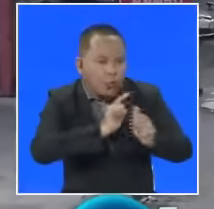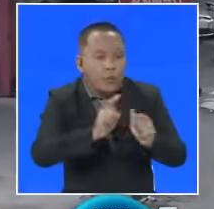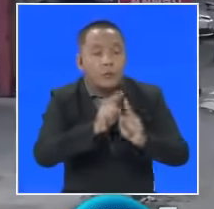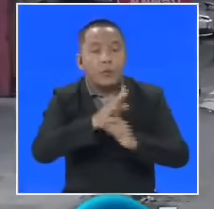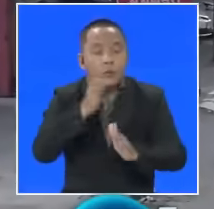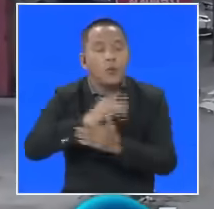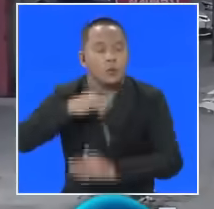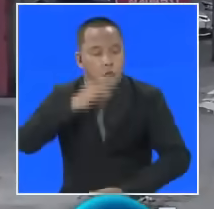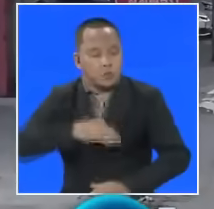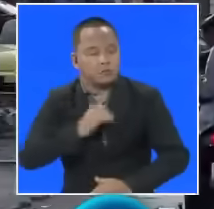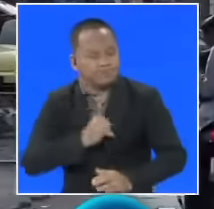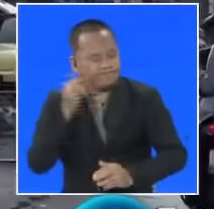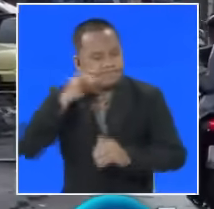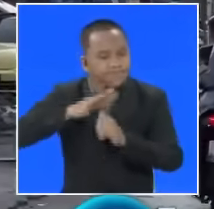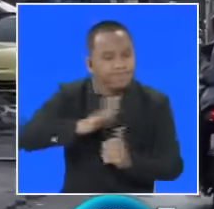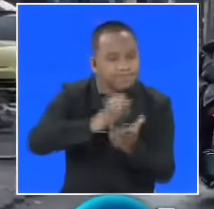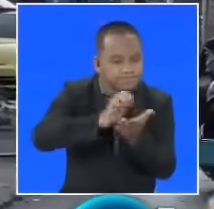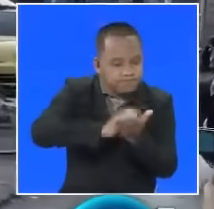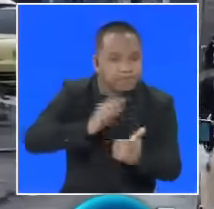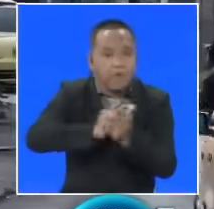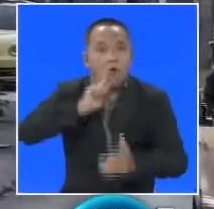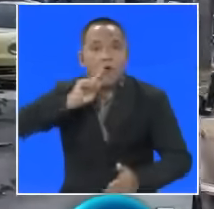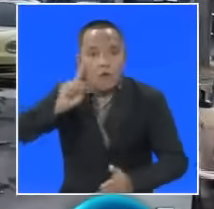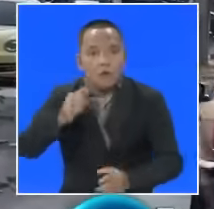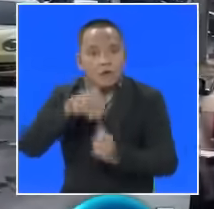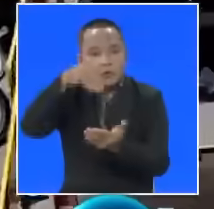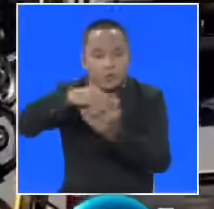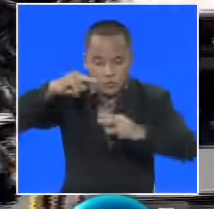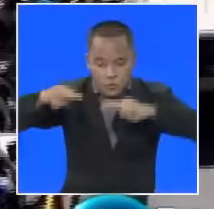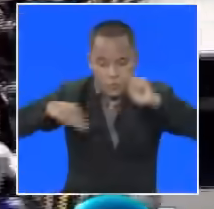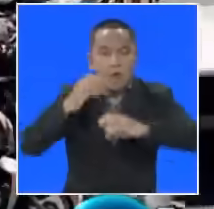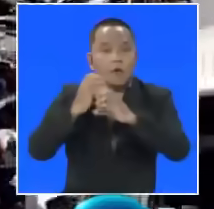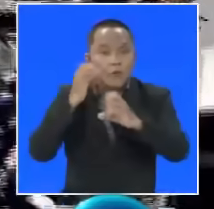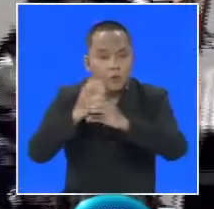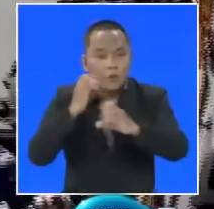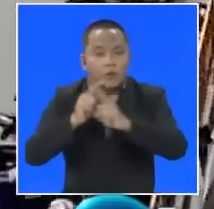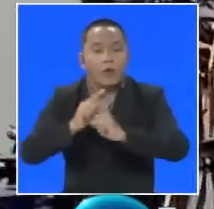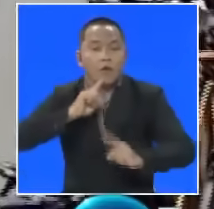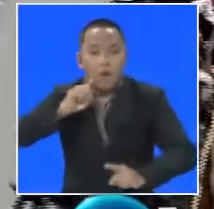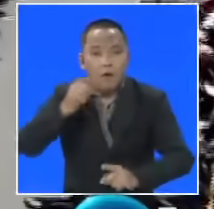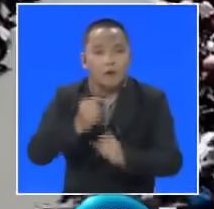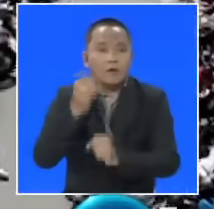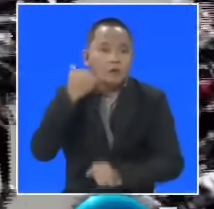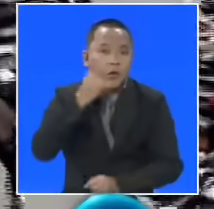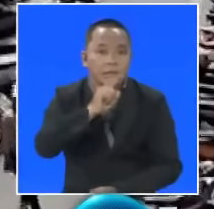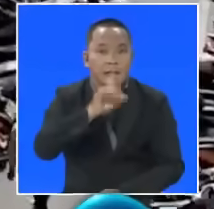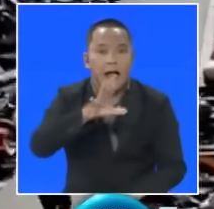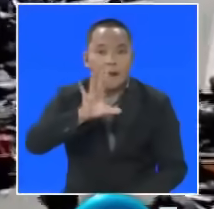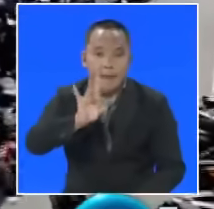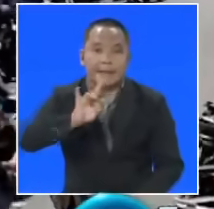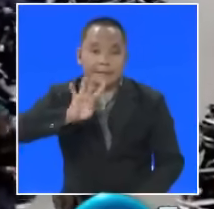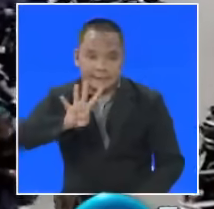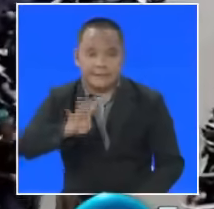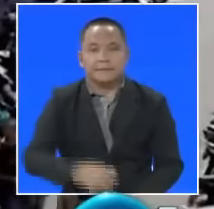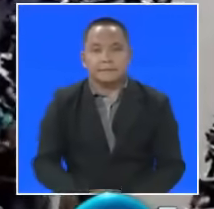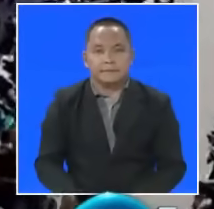หากผู้โดยสารรู้สึกว่าถูกเอาเปรียบสามารถร้องเรียนได้ที่ศูนย์คุ้มครองผู้โดยสารและรับเรื่องร้องเรียนโทร